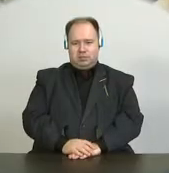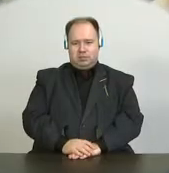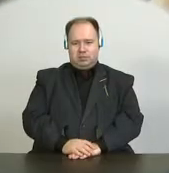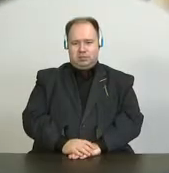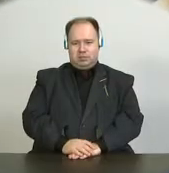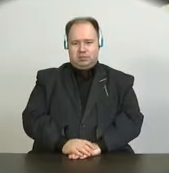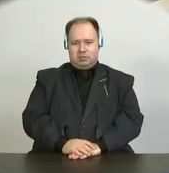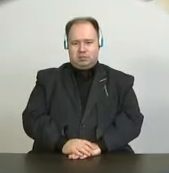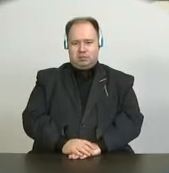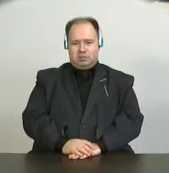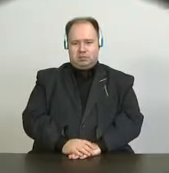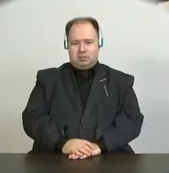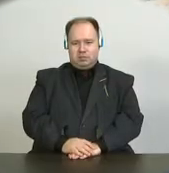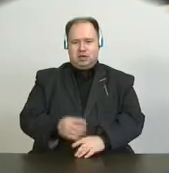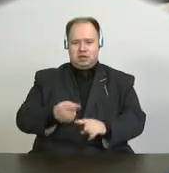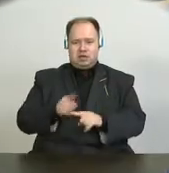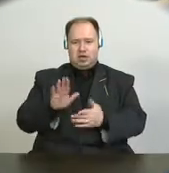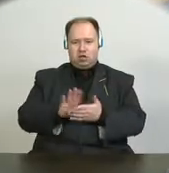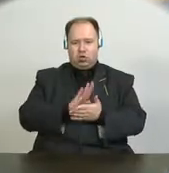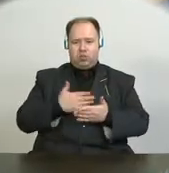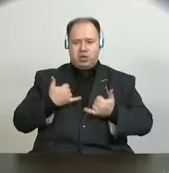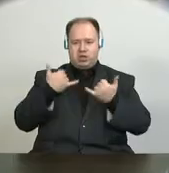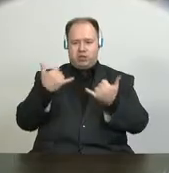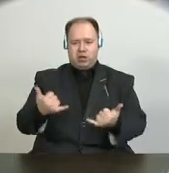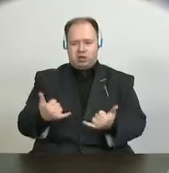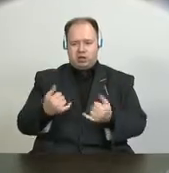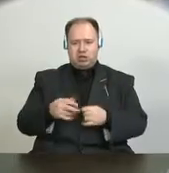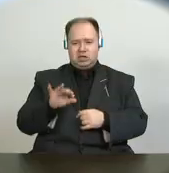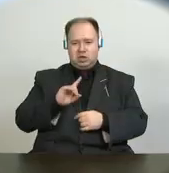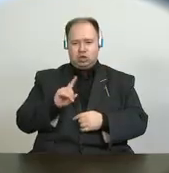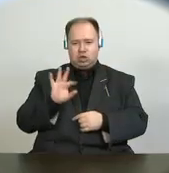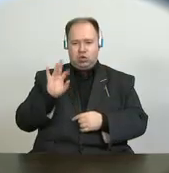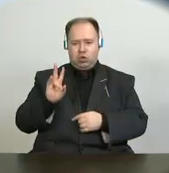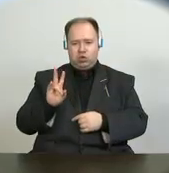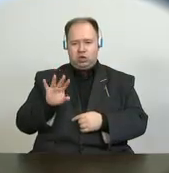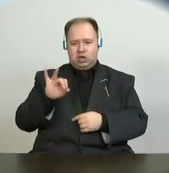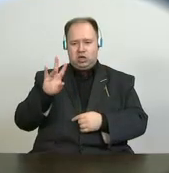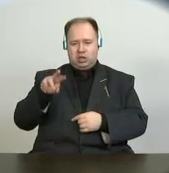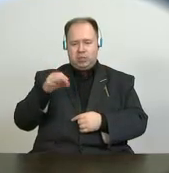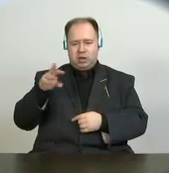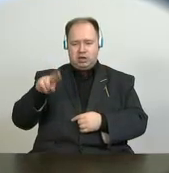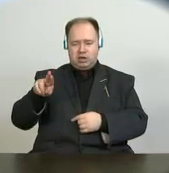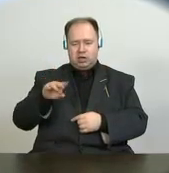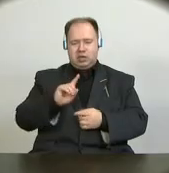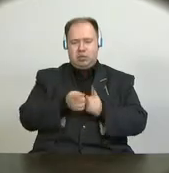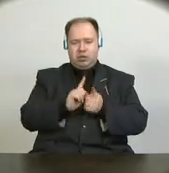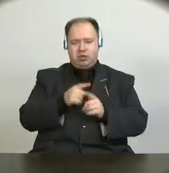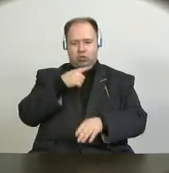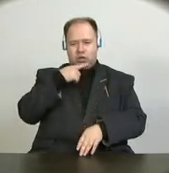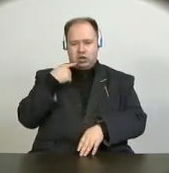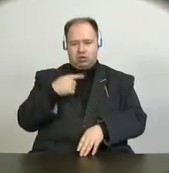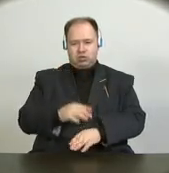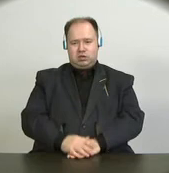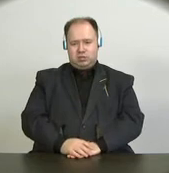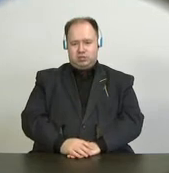за благотворительность и за то что обязательно ян-майен tensile мы переведём на русский язык